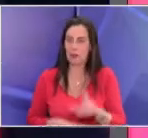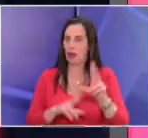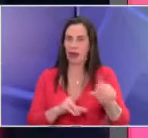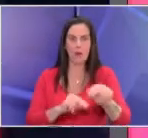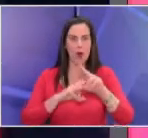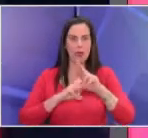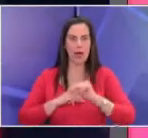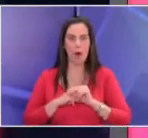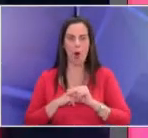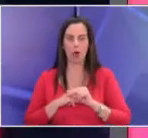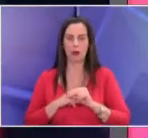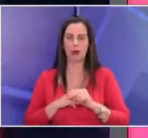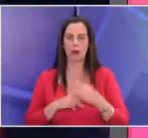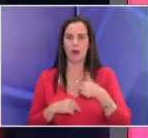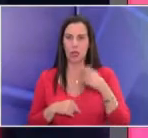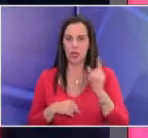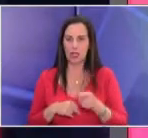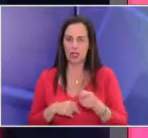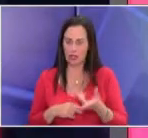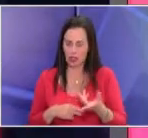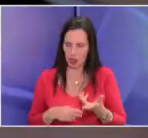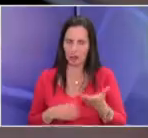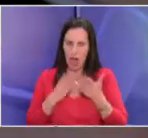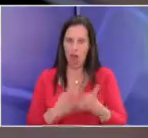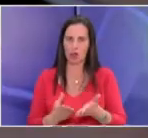אברה מנגיסטו. תשמעי,